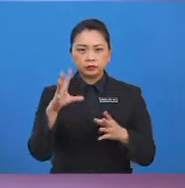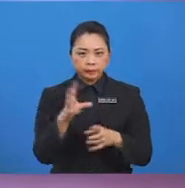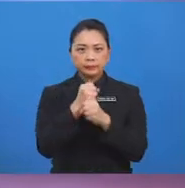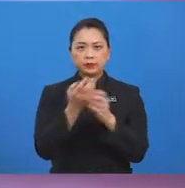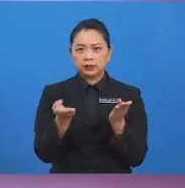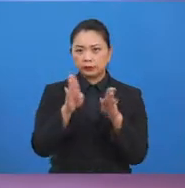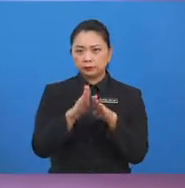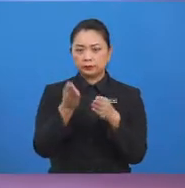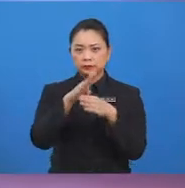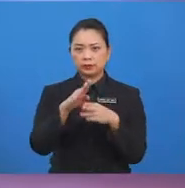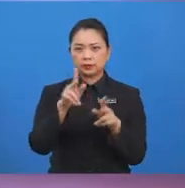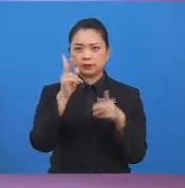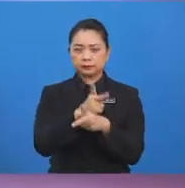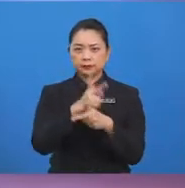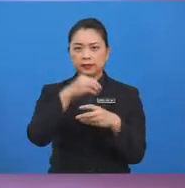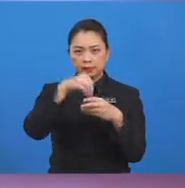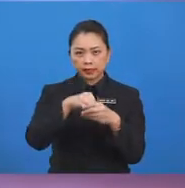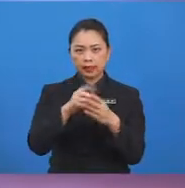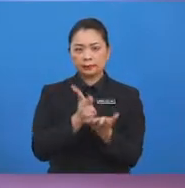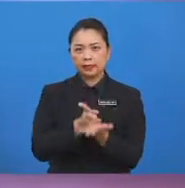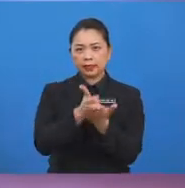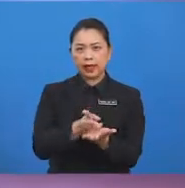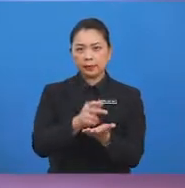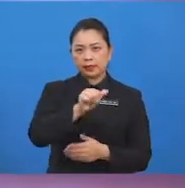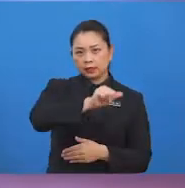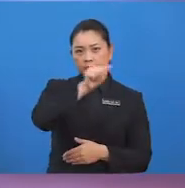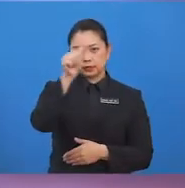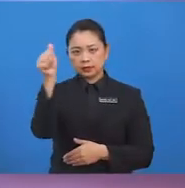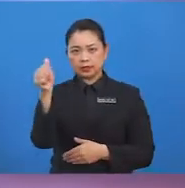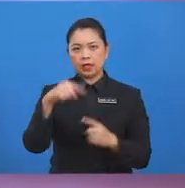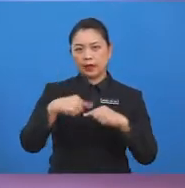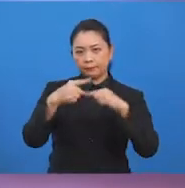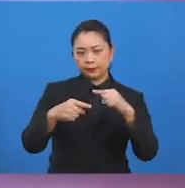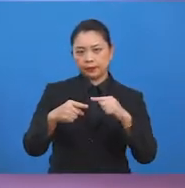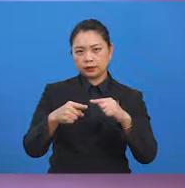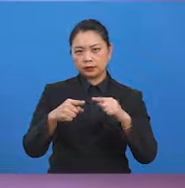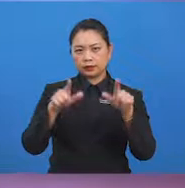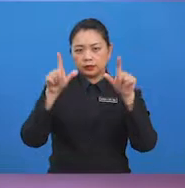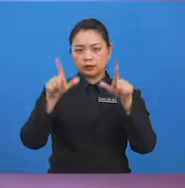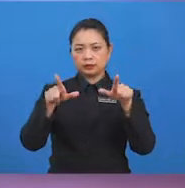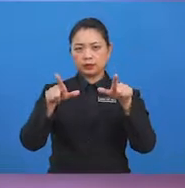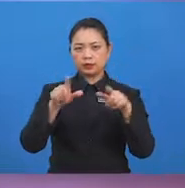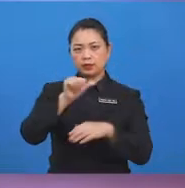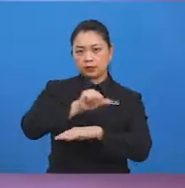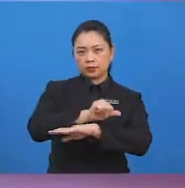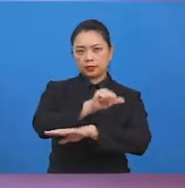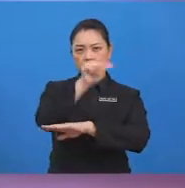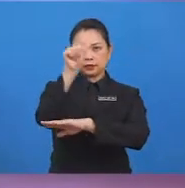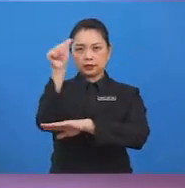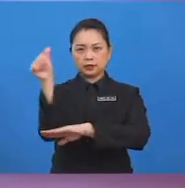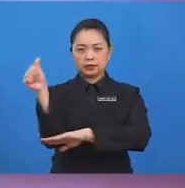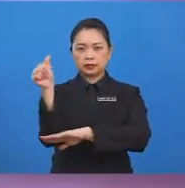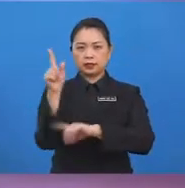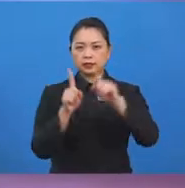untuk dimuatkan ke dalam kapal angkasa. Apabila dilepaskan di angkasa lepas, antena